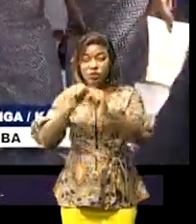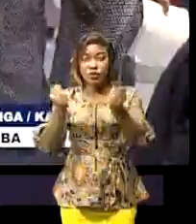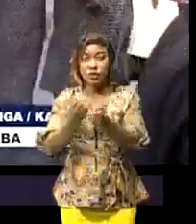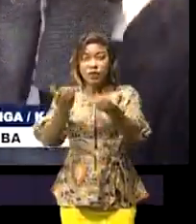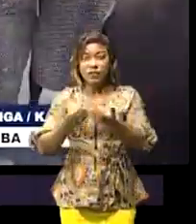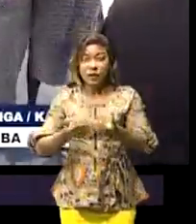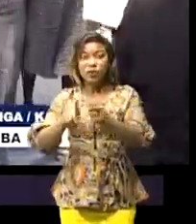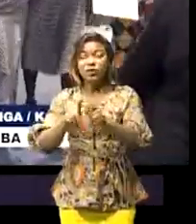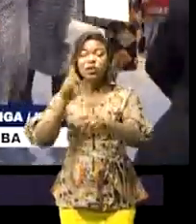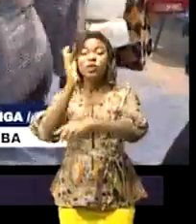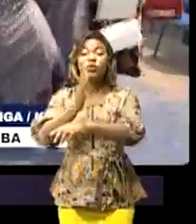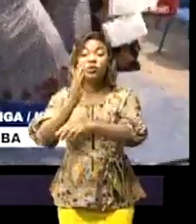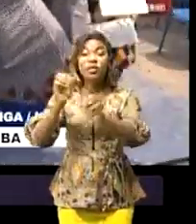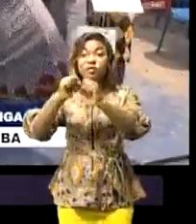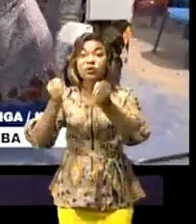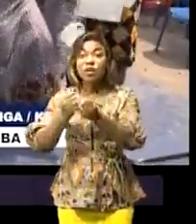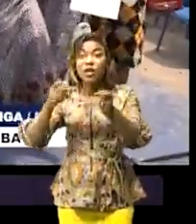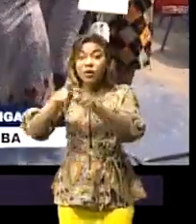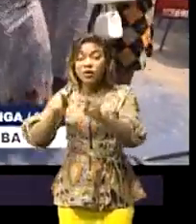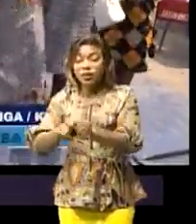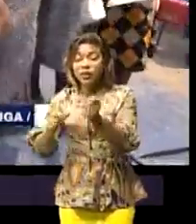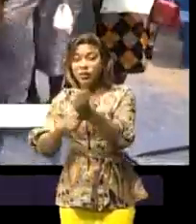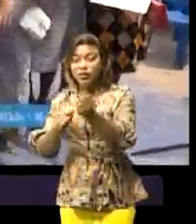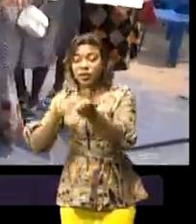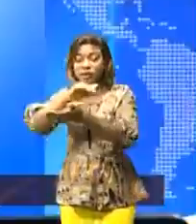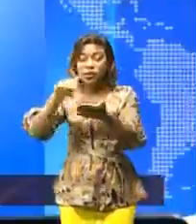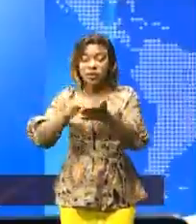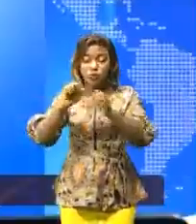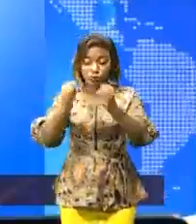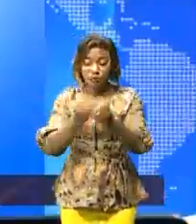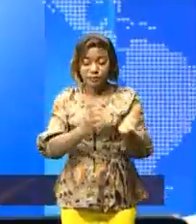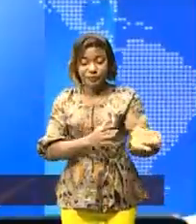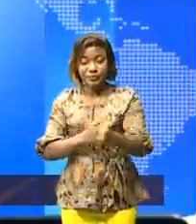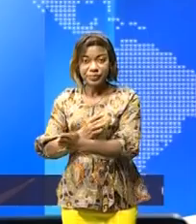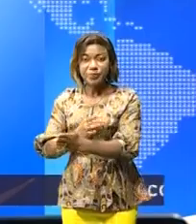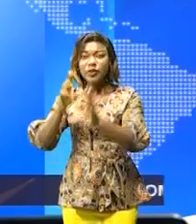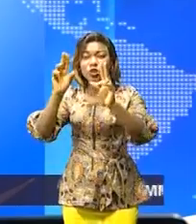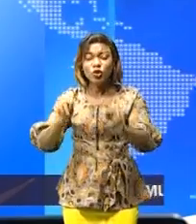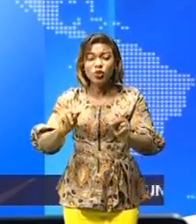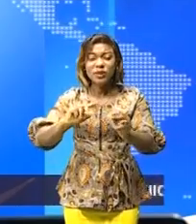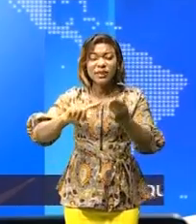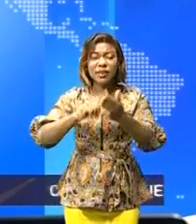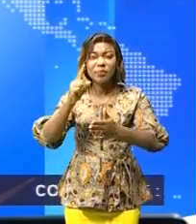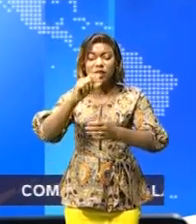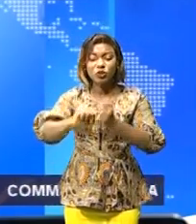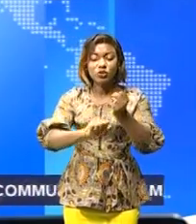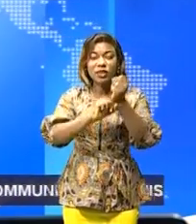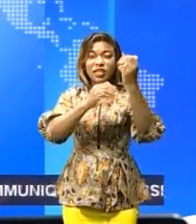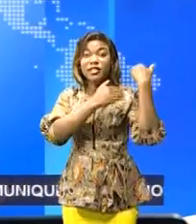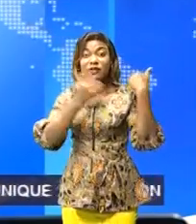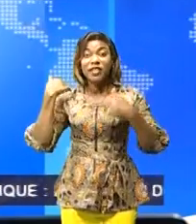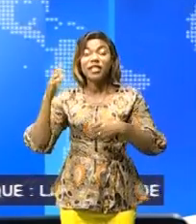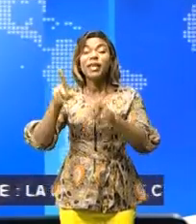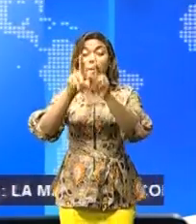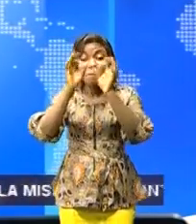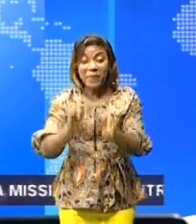travail des conseillers sociaux et gestionnaires des centres sociaux. Non seulement qu'ils soutiennent le chef de l'État, mais ils